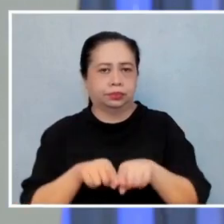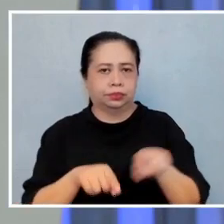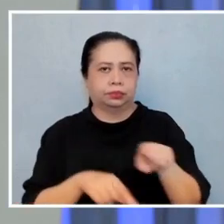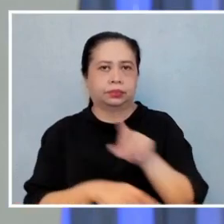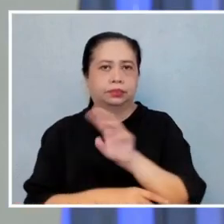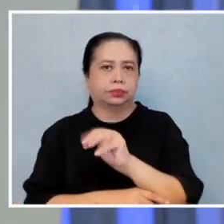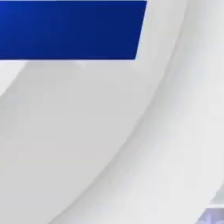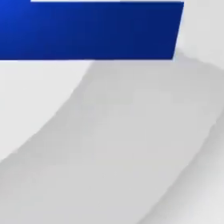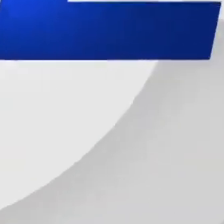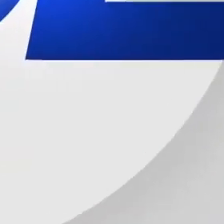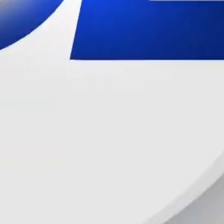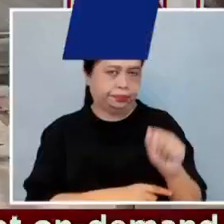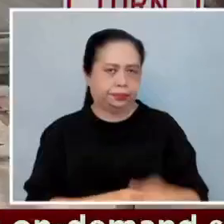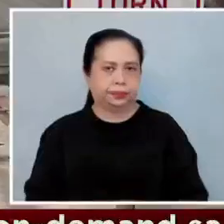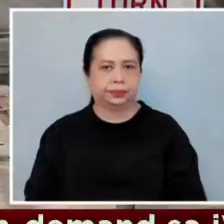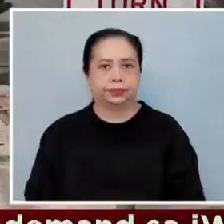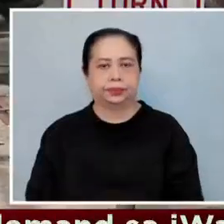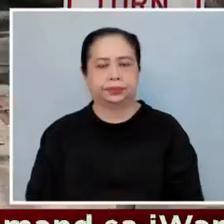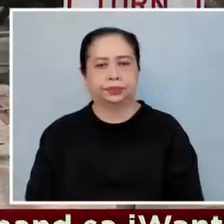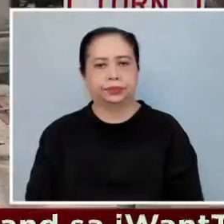MMDA.